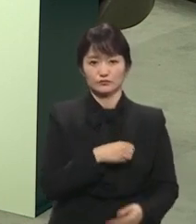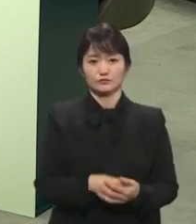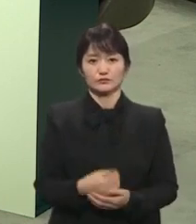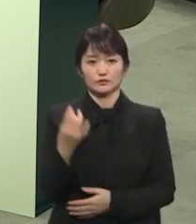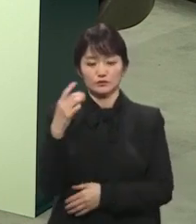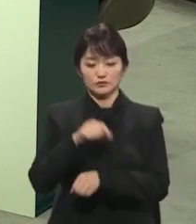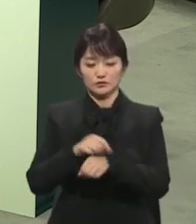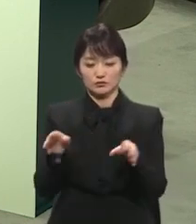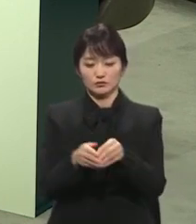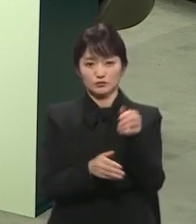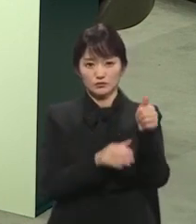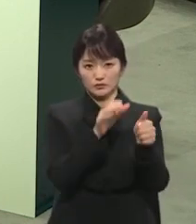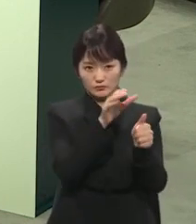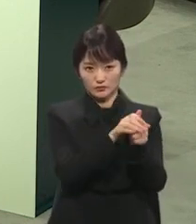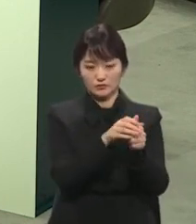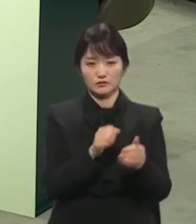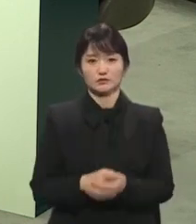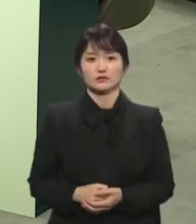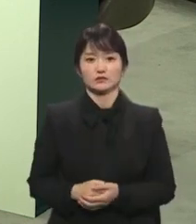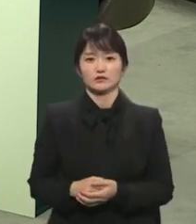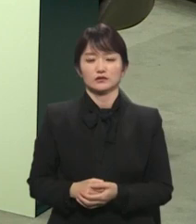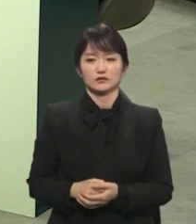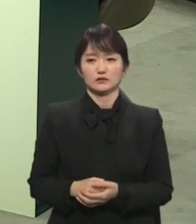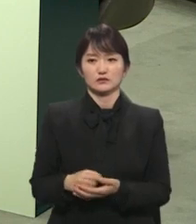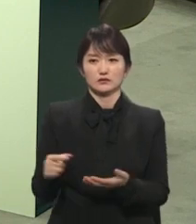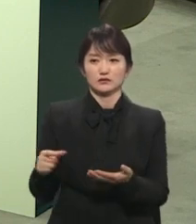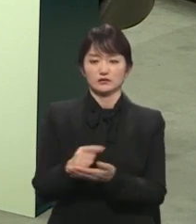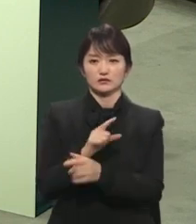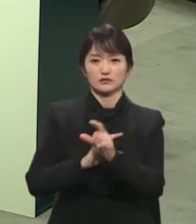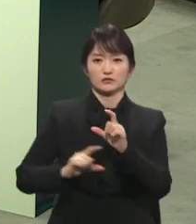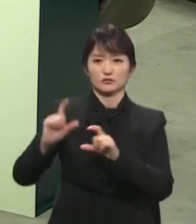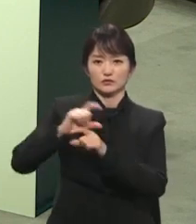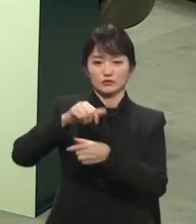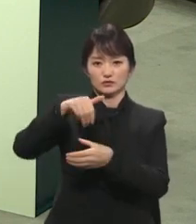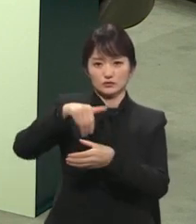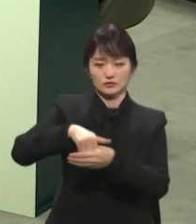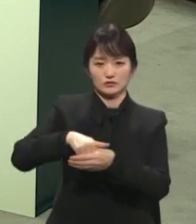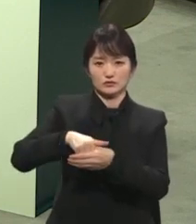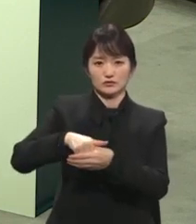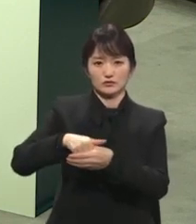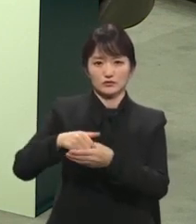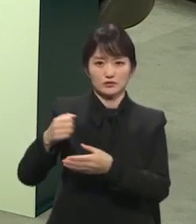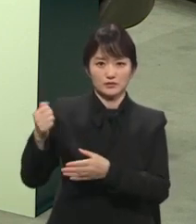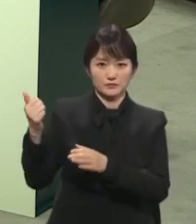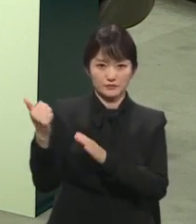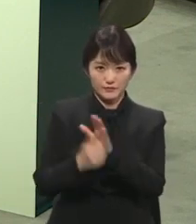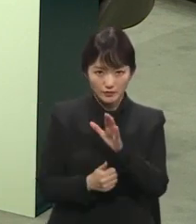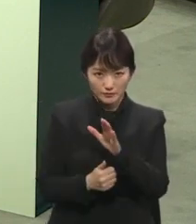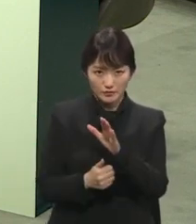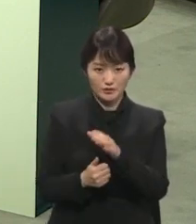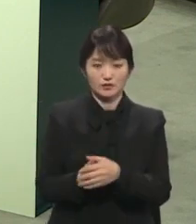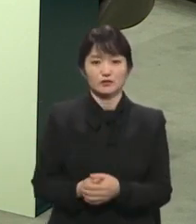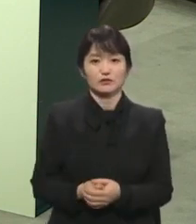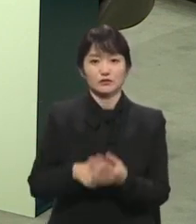맡았다가 강소 보궐 패배하고 물러났다가 이주 만에 인재 영의 위원장으로 컴백을 했어요 더 핵심 자리로 돌아온 거 아닙니까